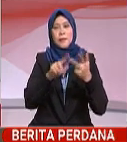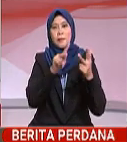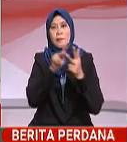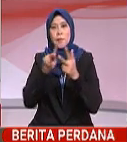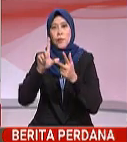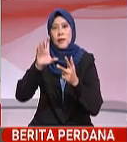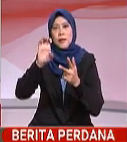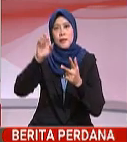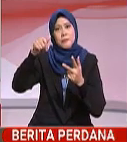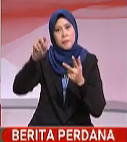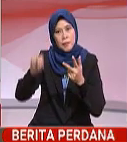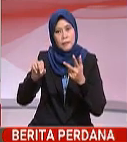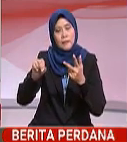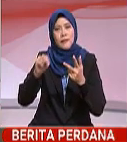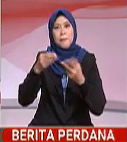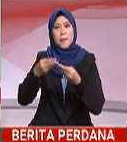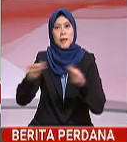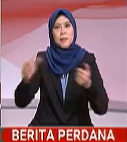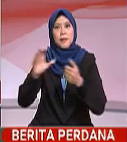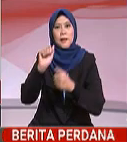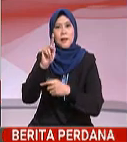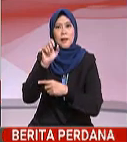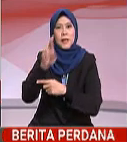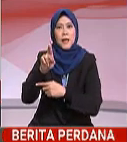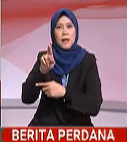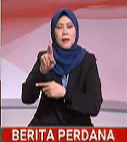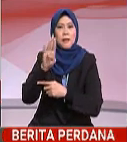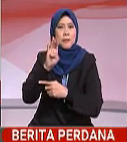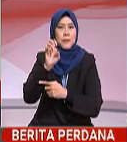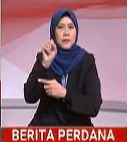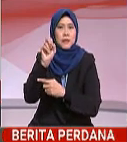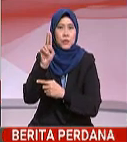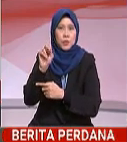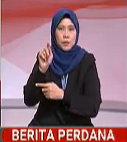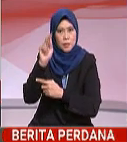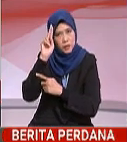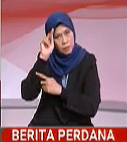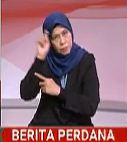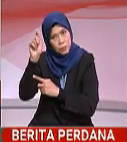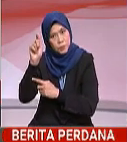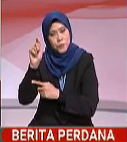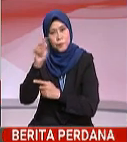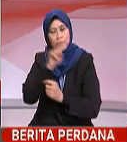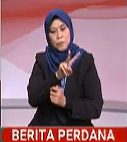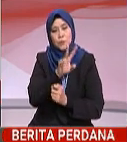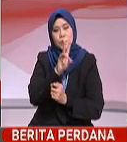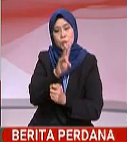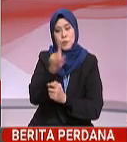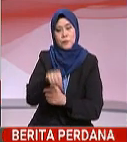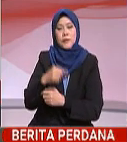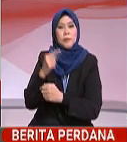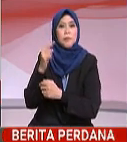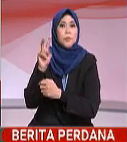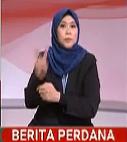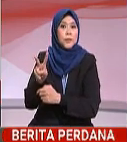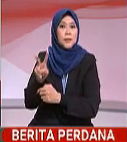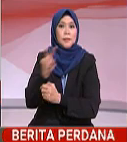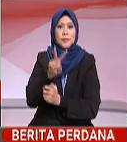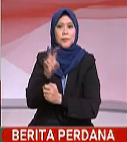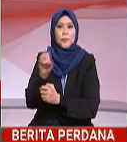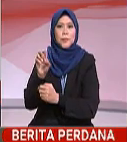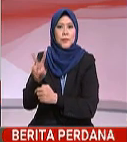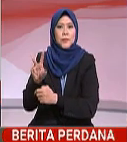Lepan Kejor, Pasir Akar, Besut, Terengganu pada 27